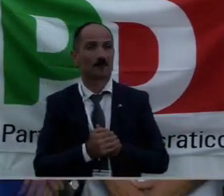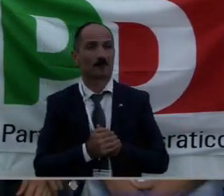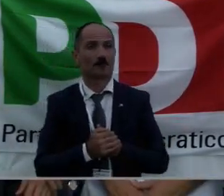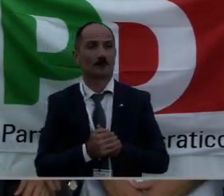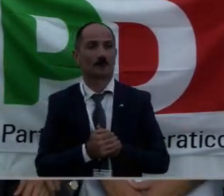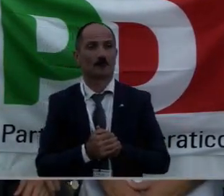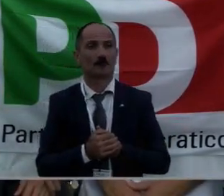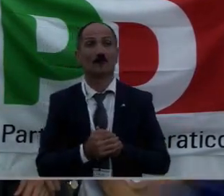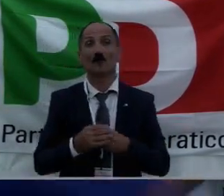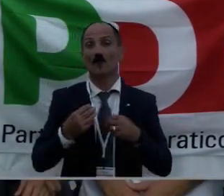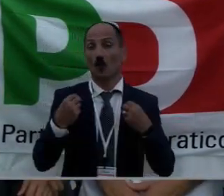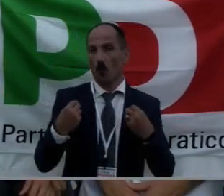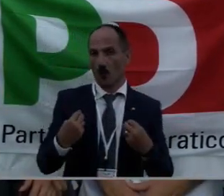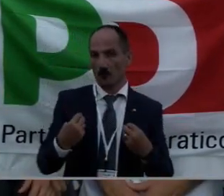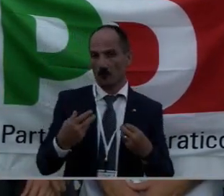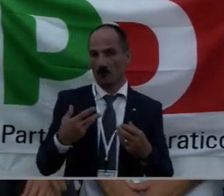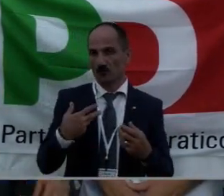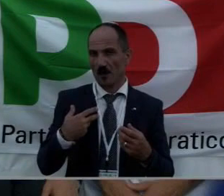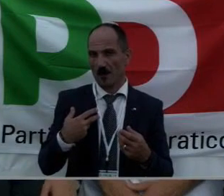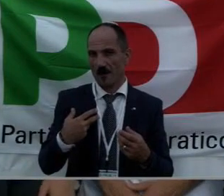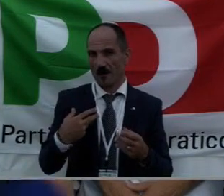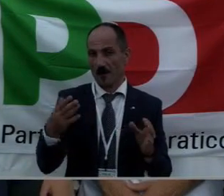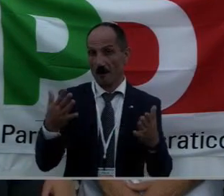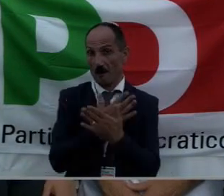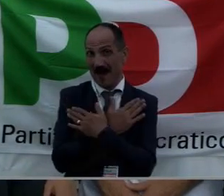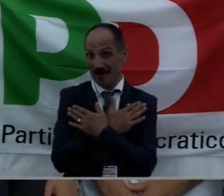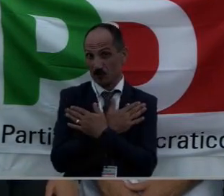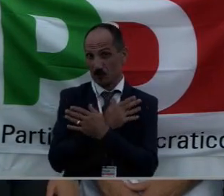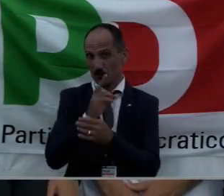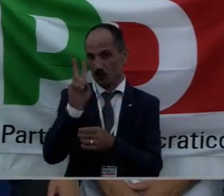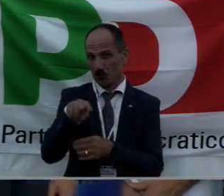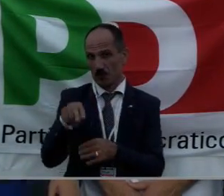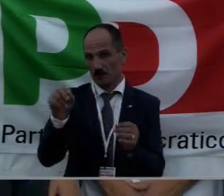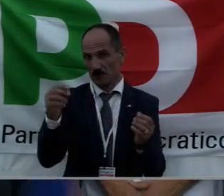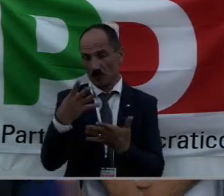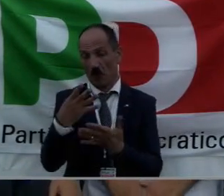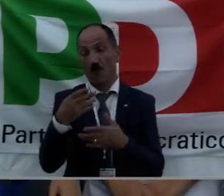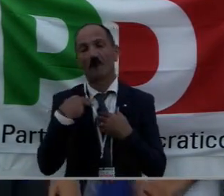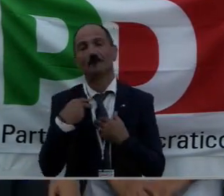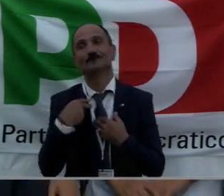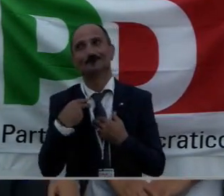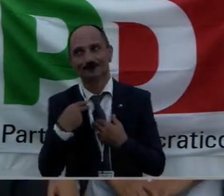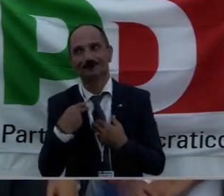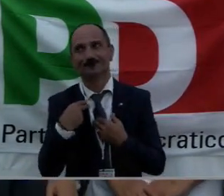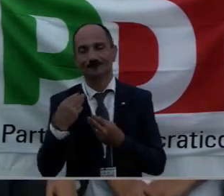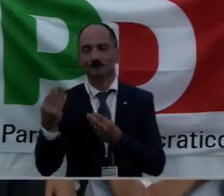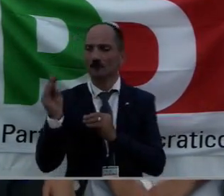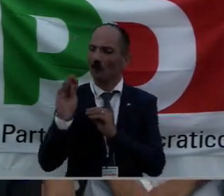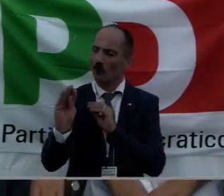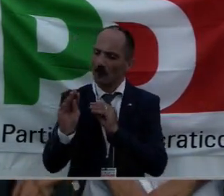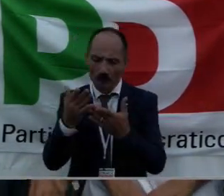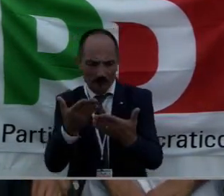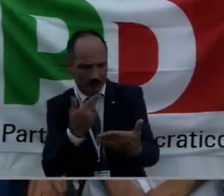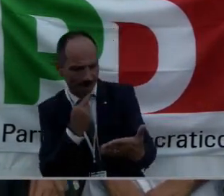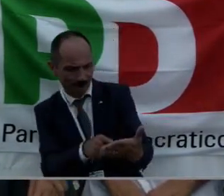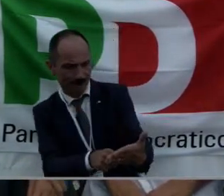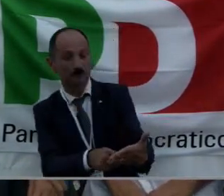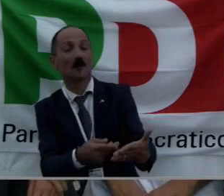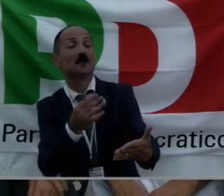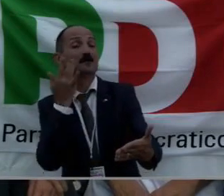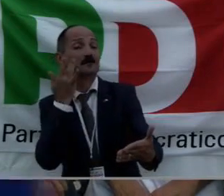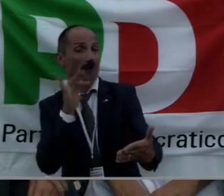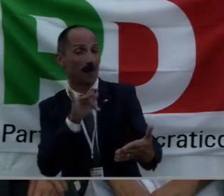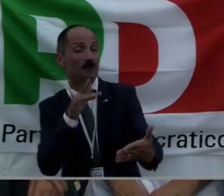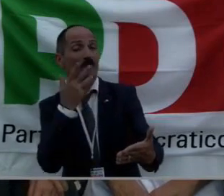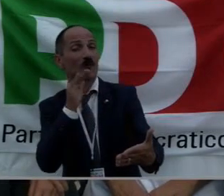2019, quando avremo davanti una domanda drammaticamente semplice: vogliamo